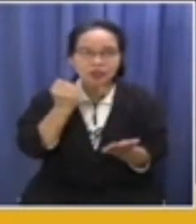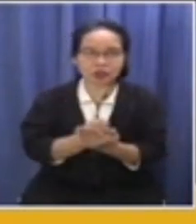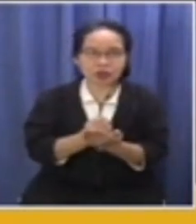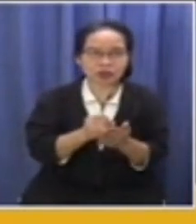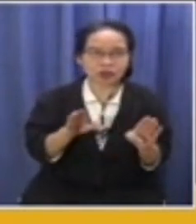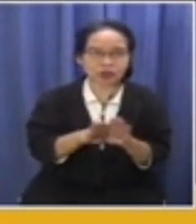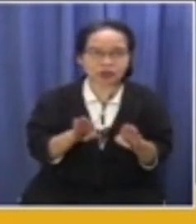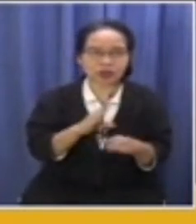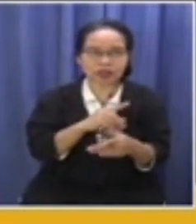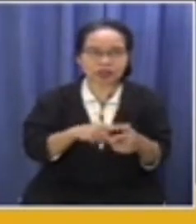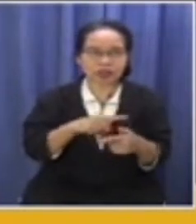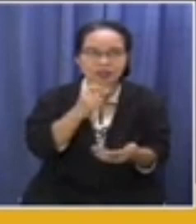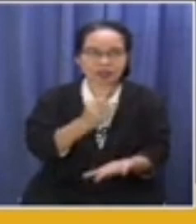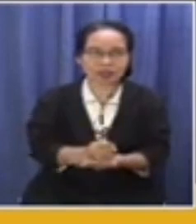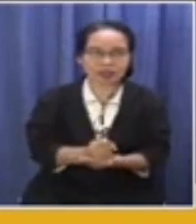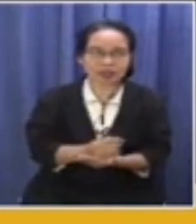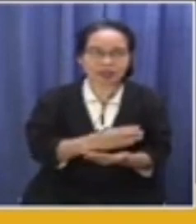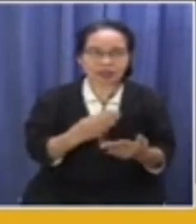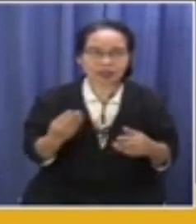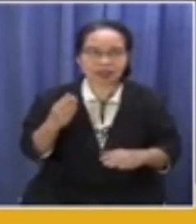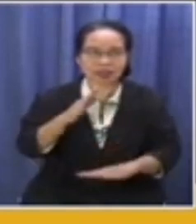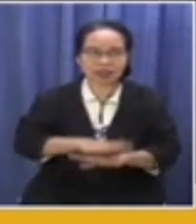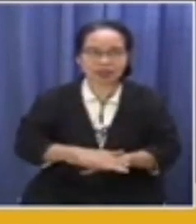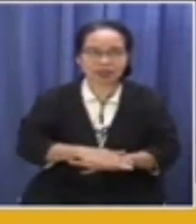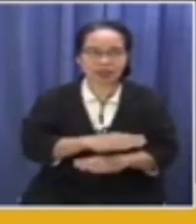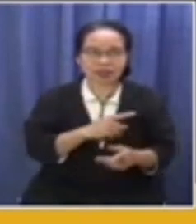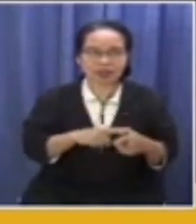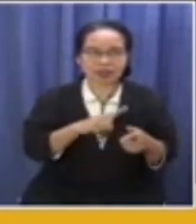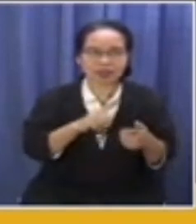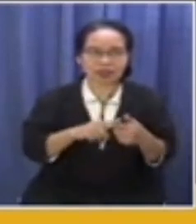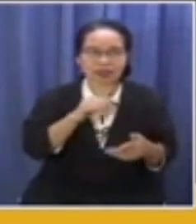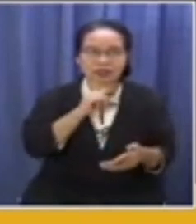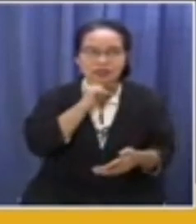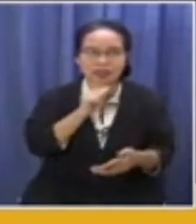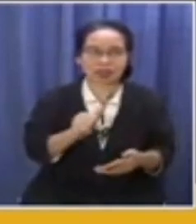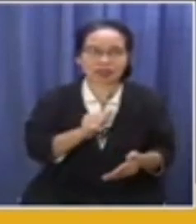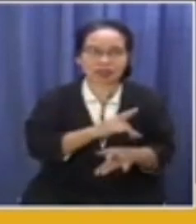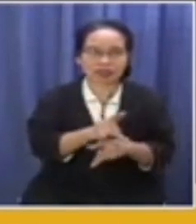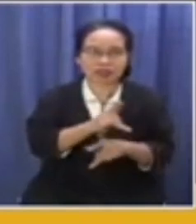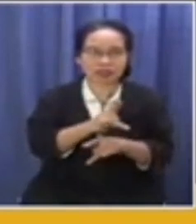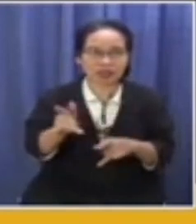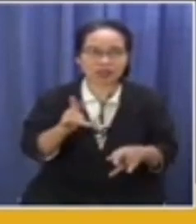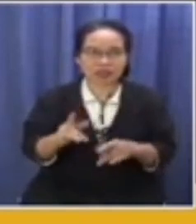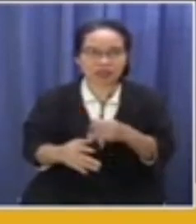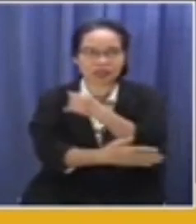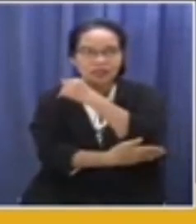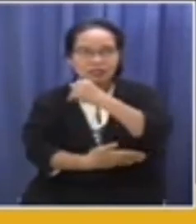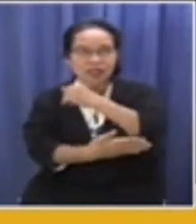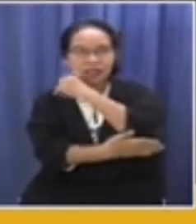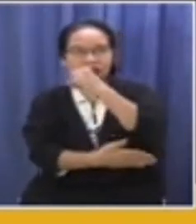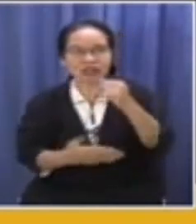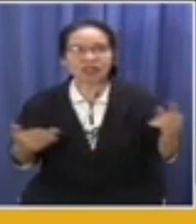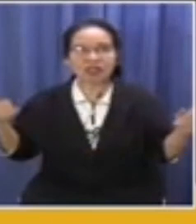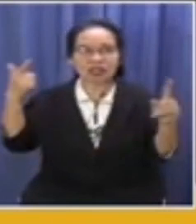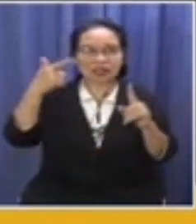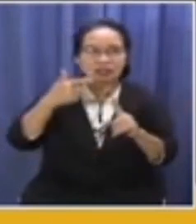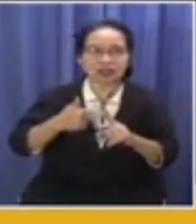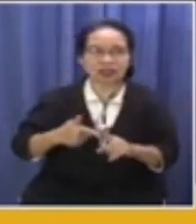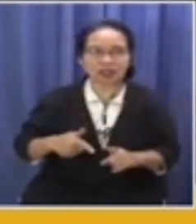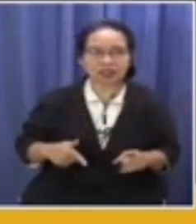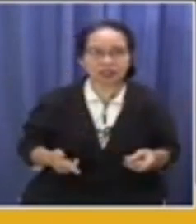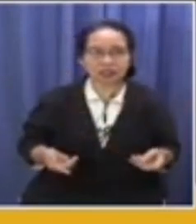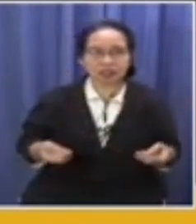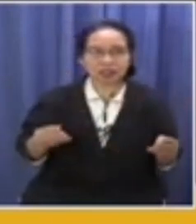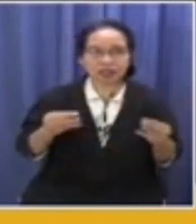at tinatakan ito sa ibabaw niya upang Huwag nang magdaya sa mga bansa hanggang sa